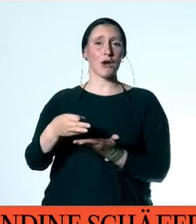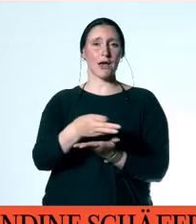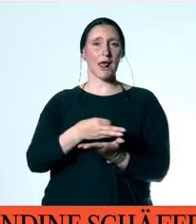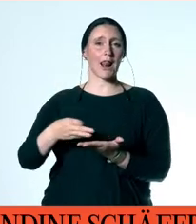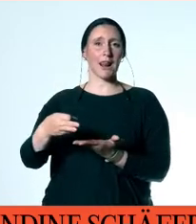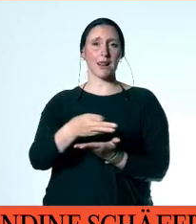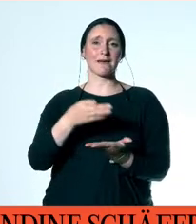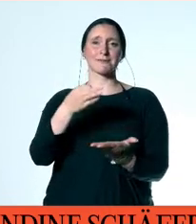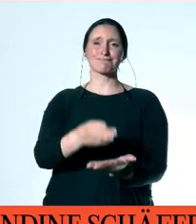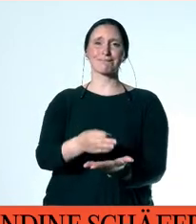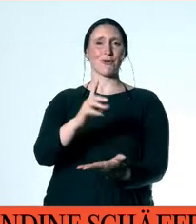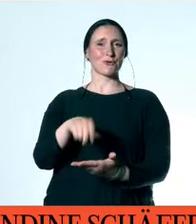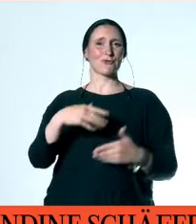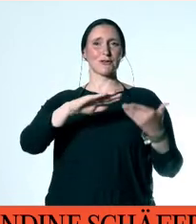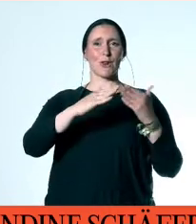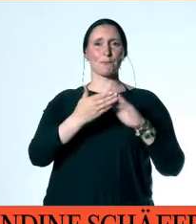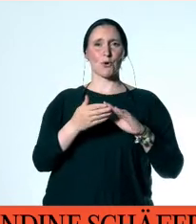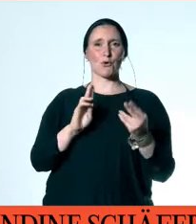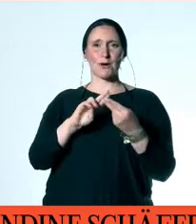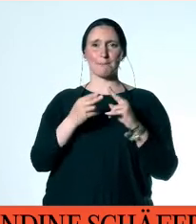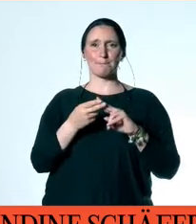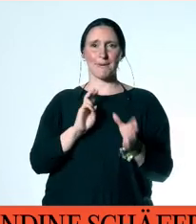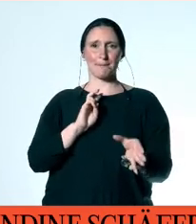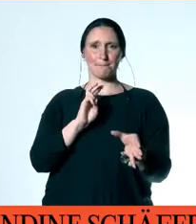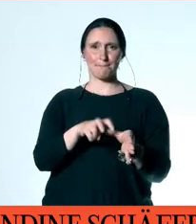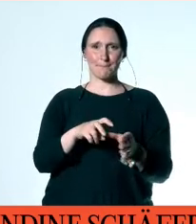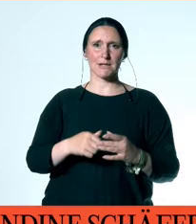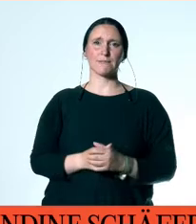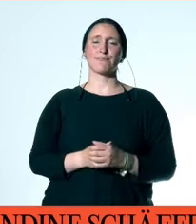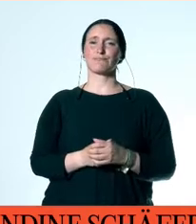Wir sind Teil der lokalen